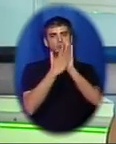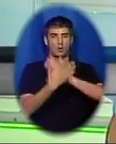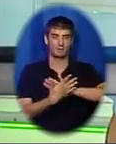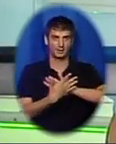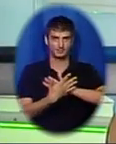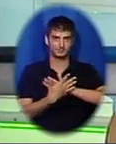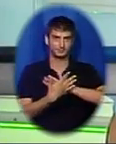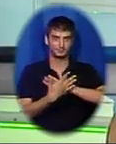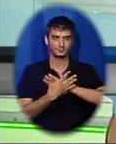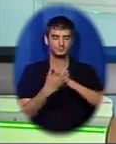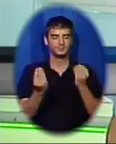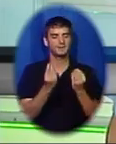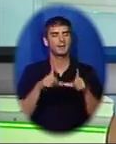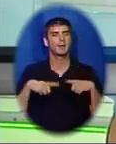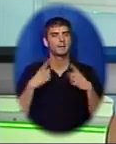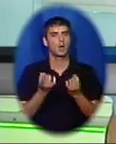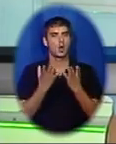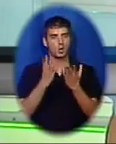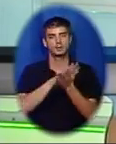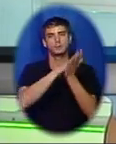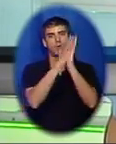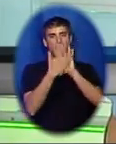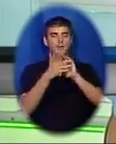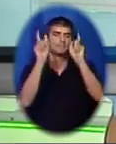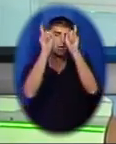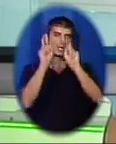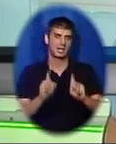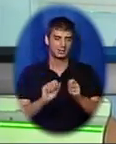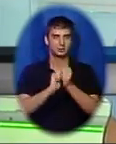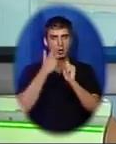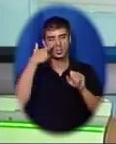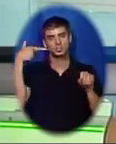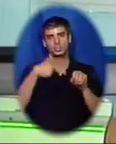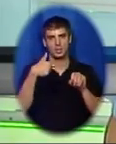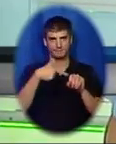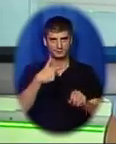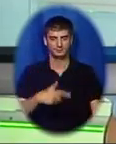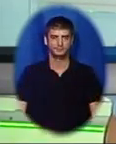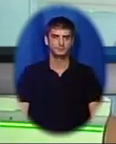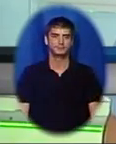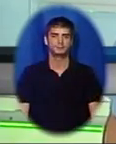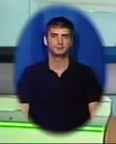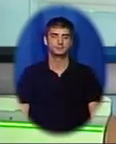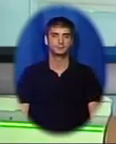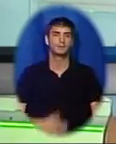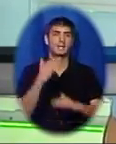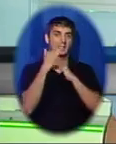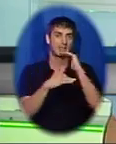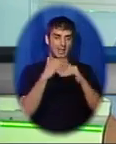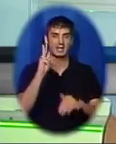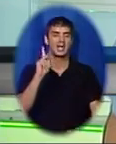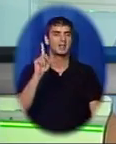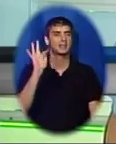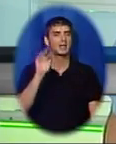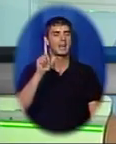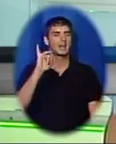המאגרים האורגניים והופכים אותם לגז טבעי או לנפט כמו שאנחנו מכירים אותם היום. התהליך הקטליטי